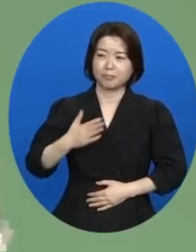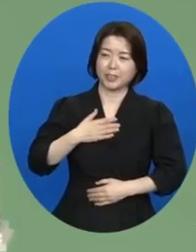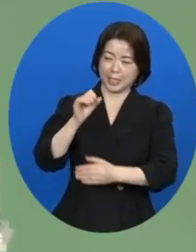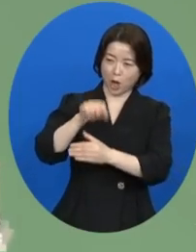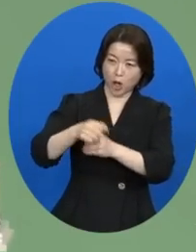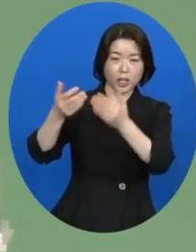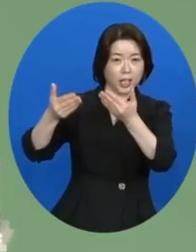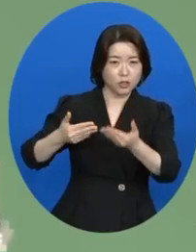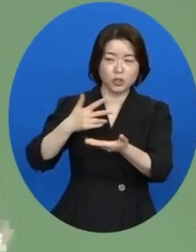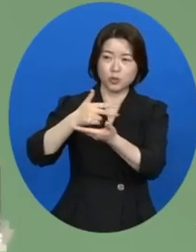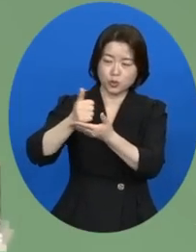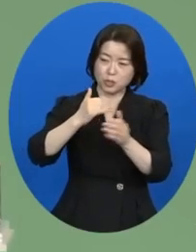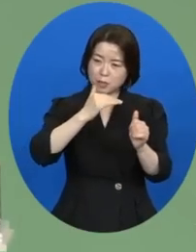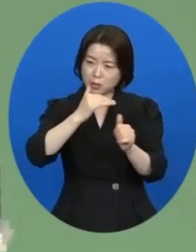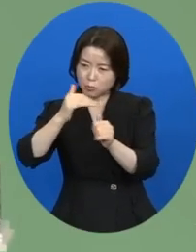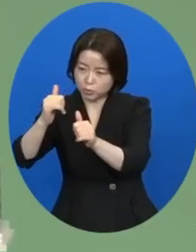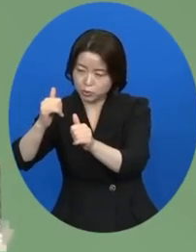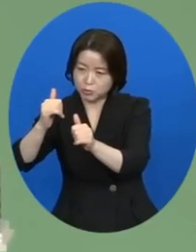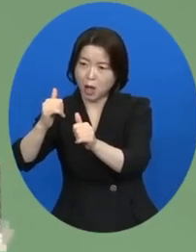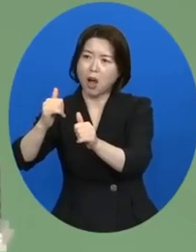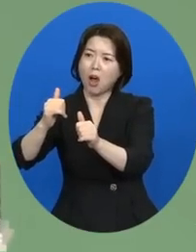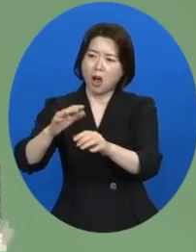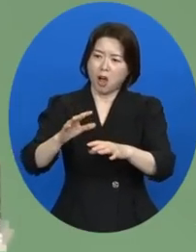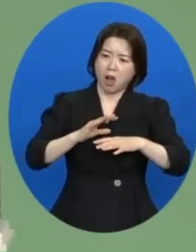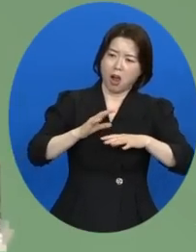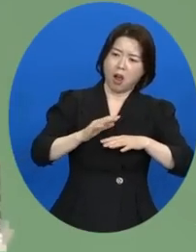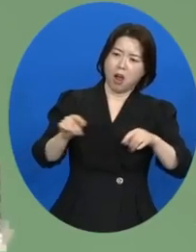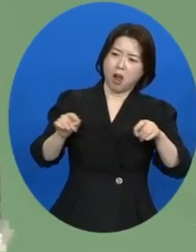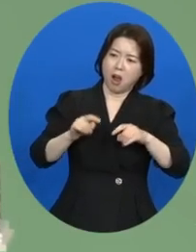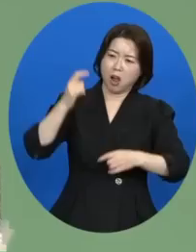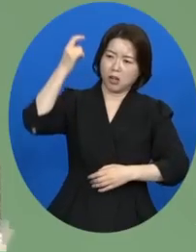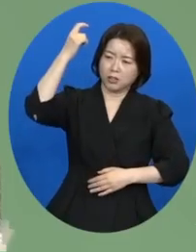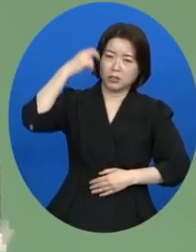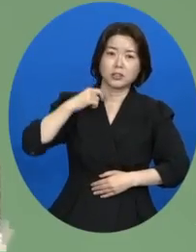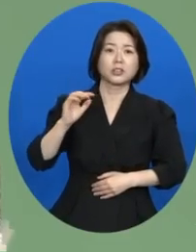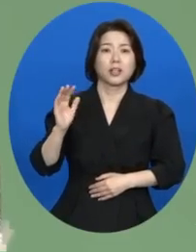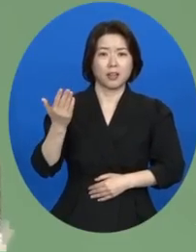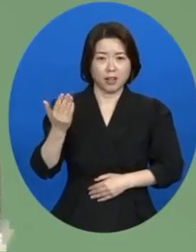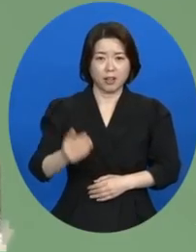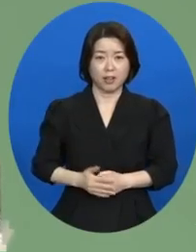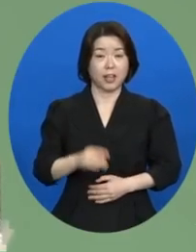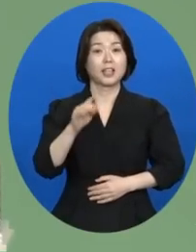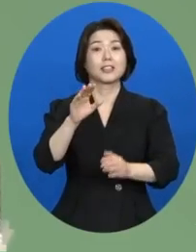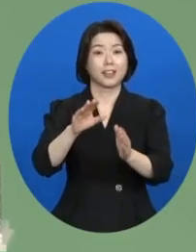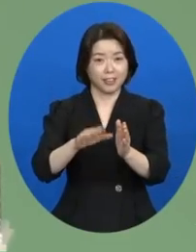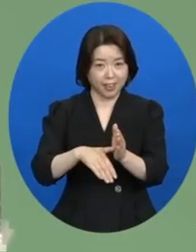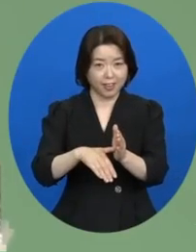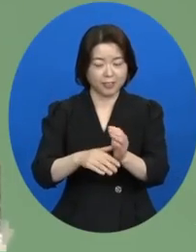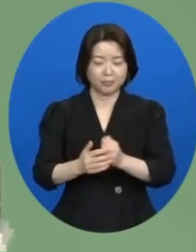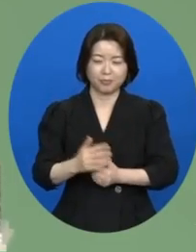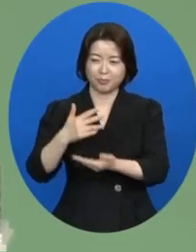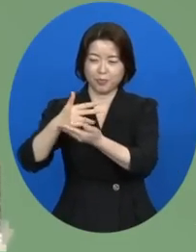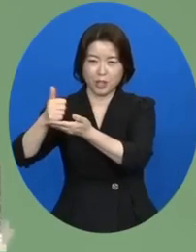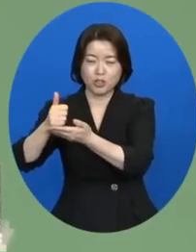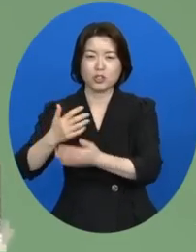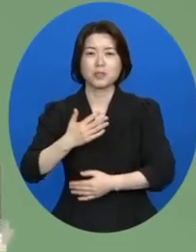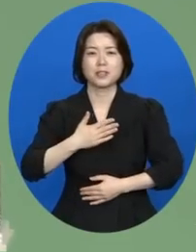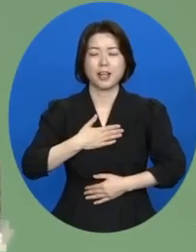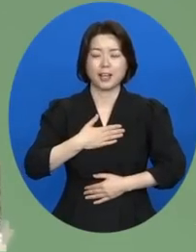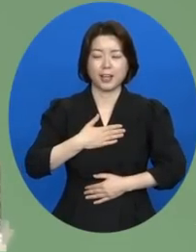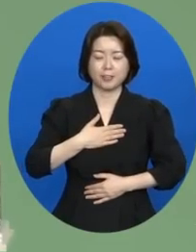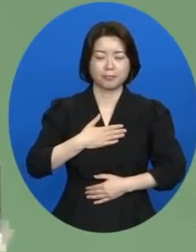허락하신 주님의 부르심이 두려움으로 다가오기도 했습니다. 그때 주님은 제가